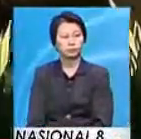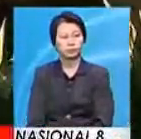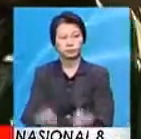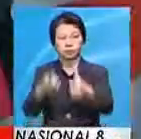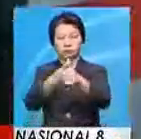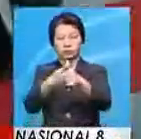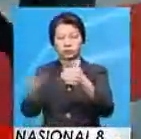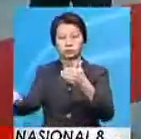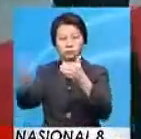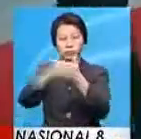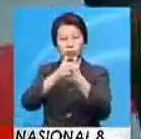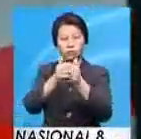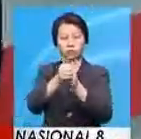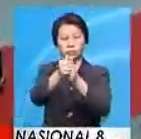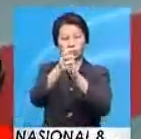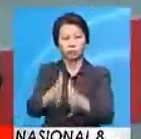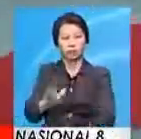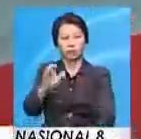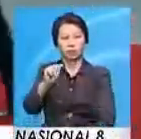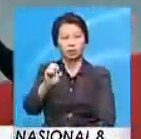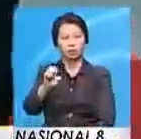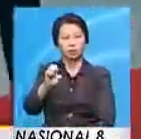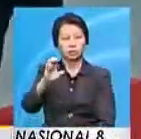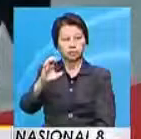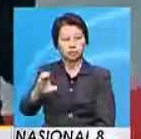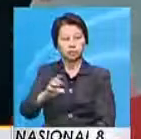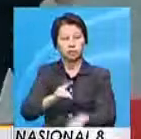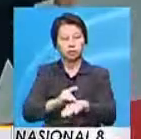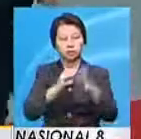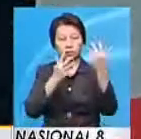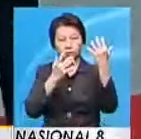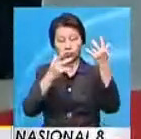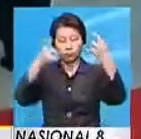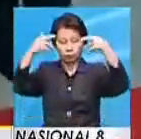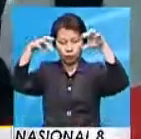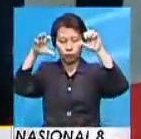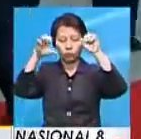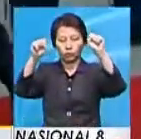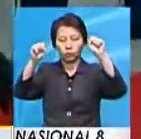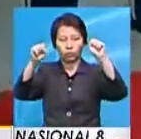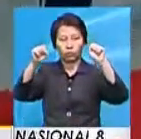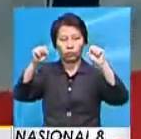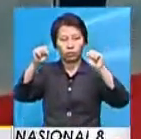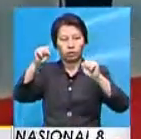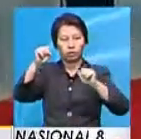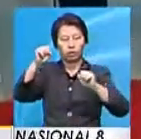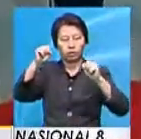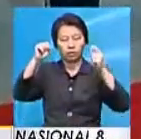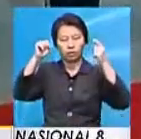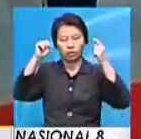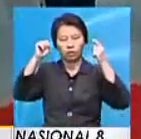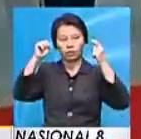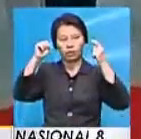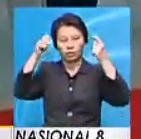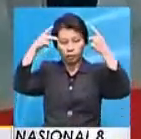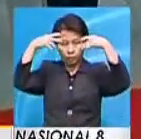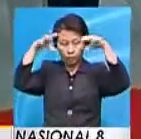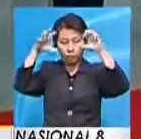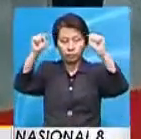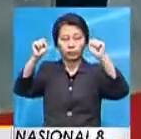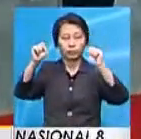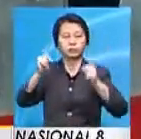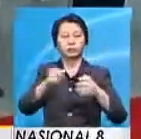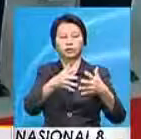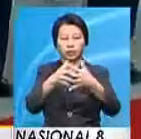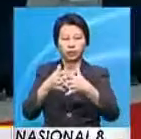Terdahulu, ketibaan semua pemimpin AEC di Sunnylands disambut Presiden Obama selaku tuan rumah kira-kira 3.25 minit petang